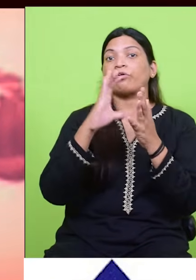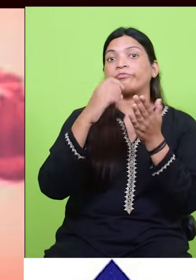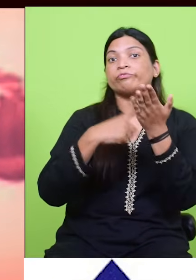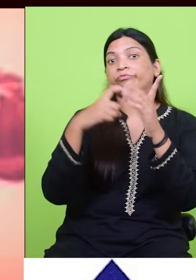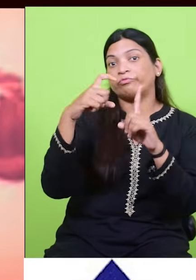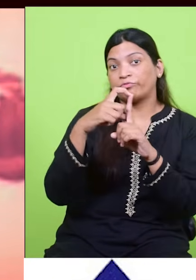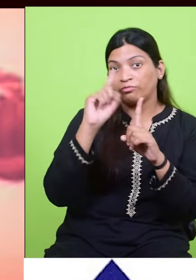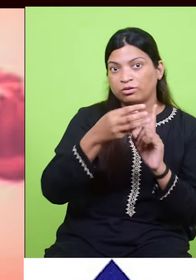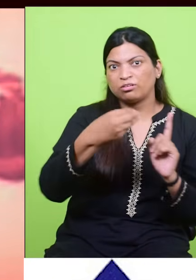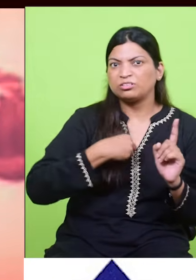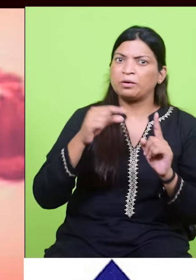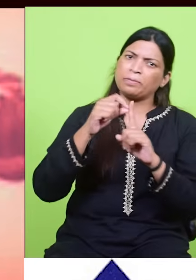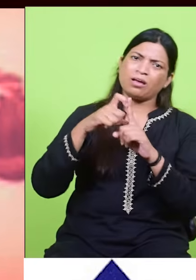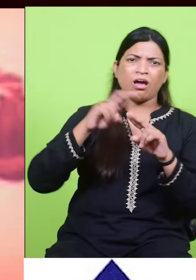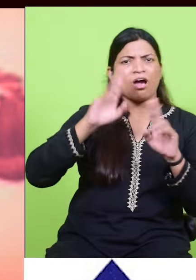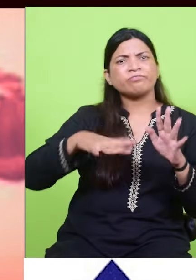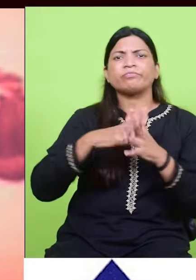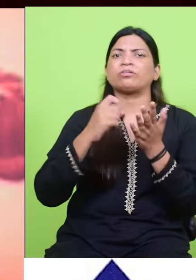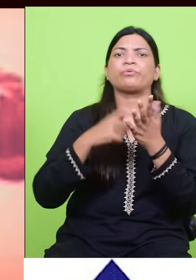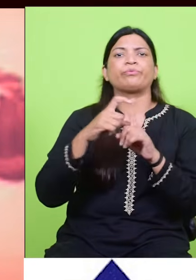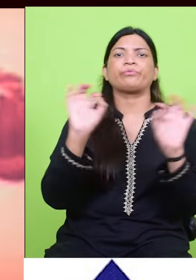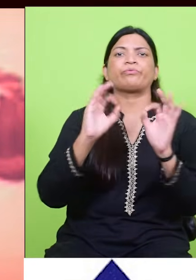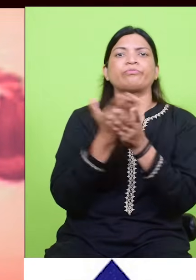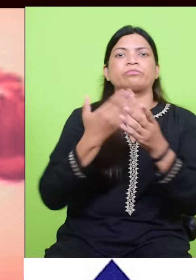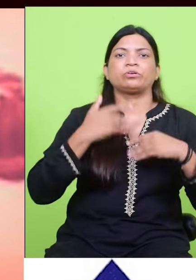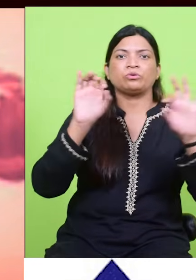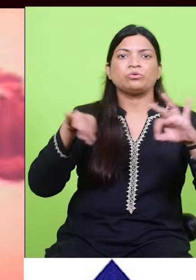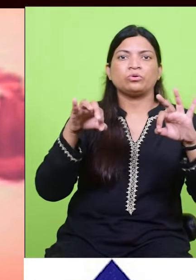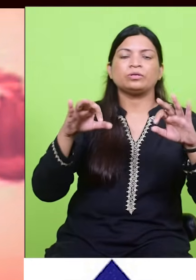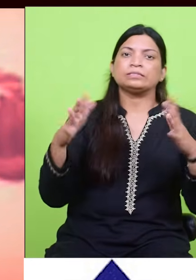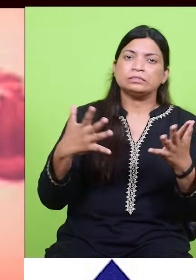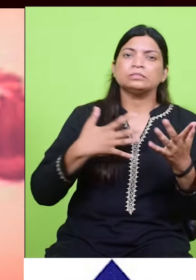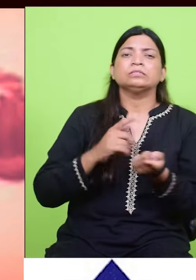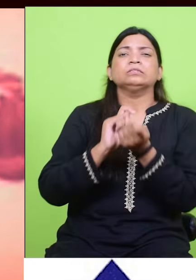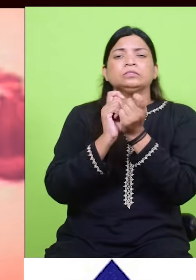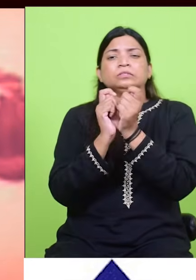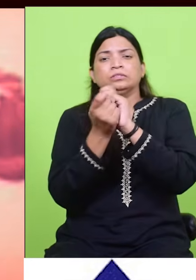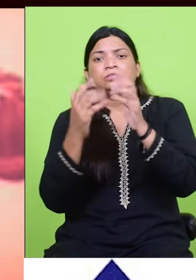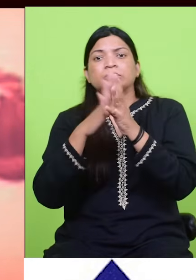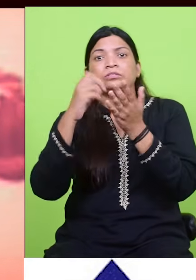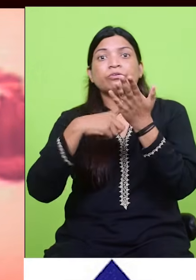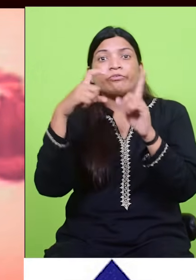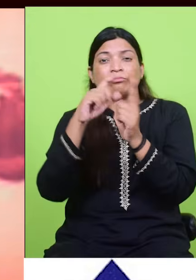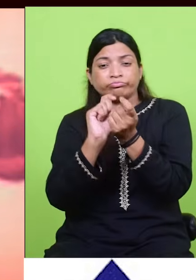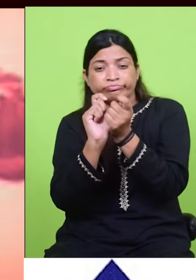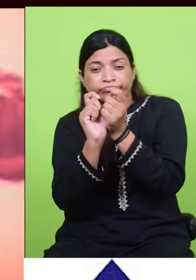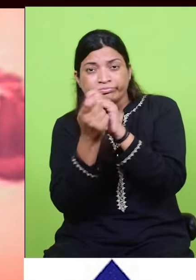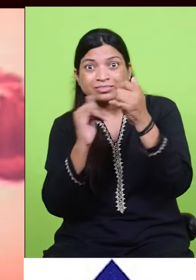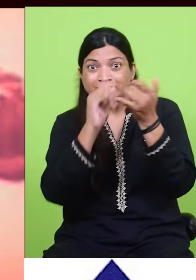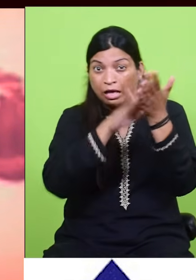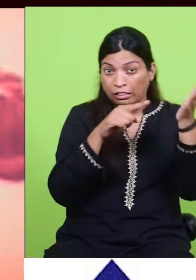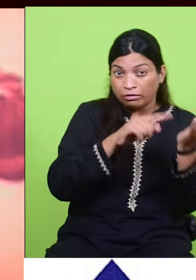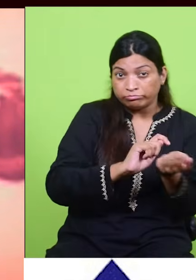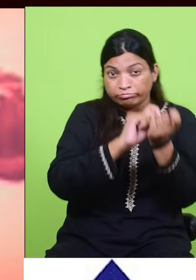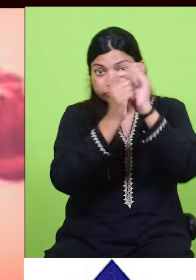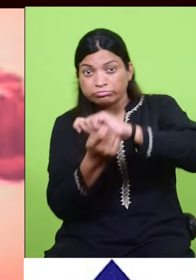में कन्वर्ट करके भेजिए। हमने वो मटेरियल, ये सब प्रोसेस होते होते हम लोग जब अगस्त तक मटेरियल सिलेबस को वर्ड में कन्वर्ट करके उनको